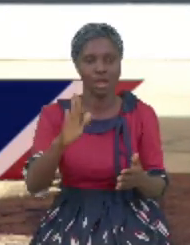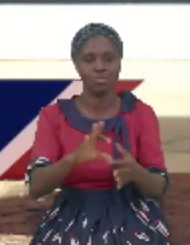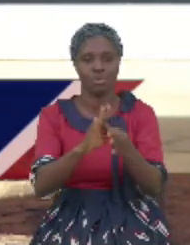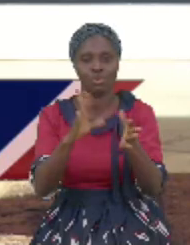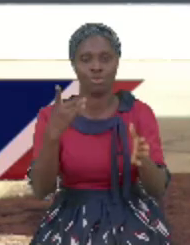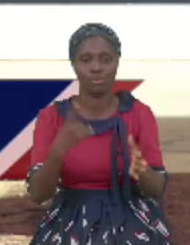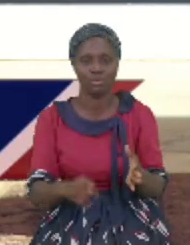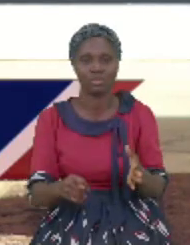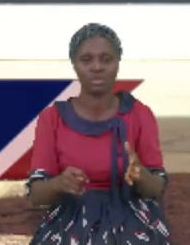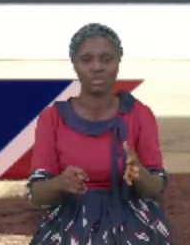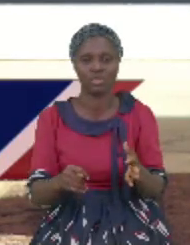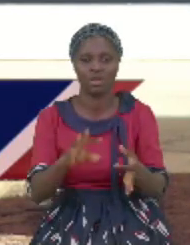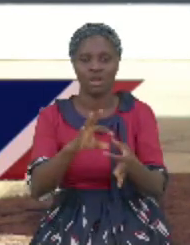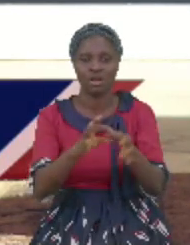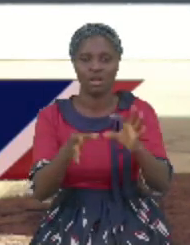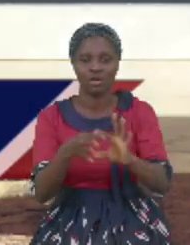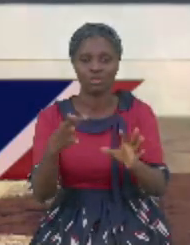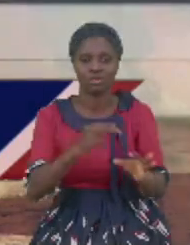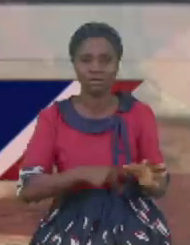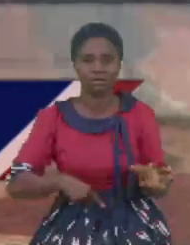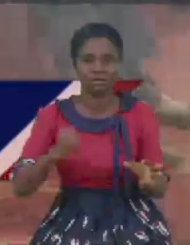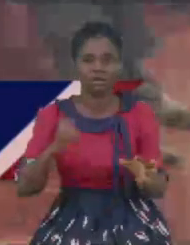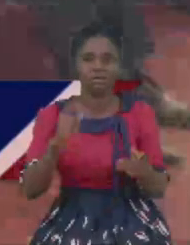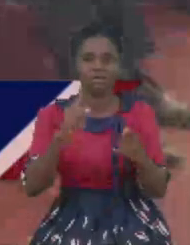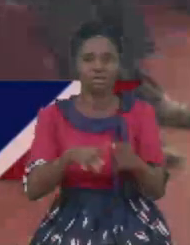afin qu'elles ne soient plus fermées.